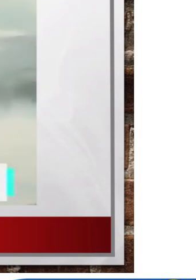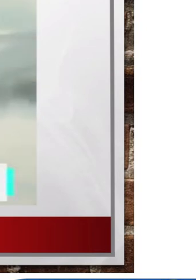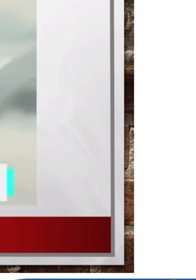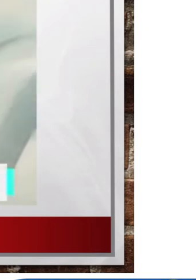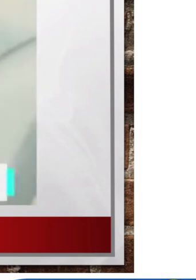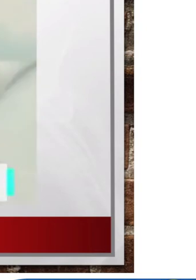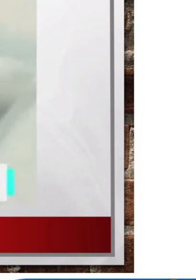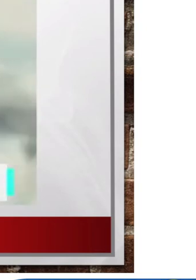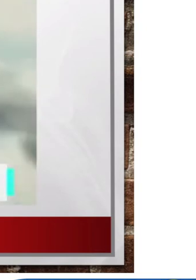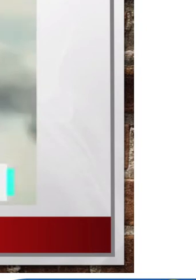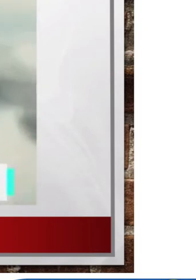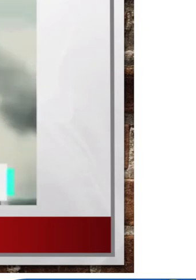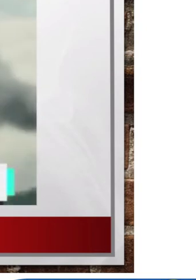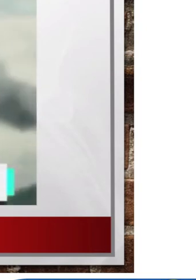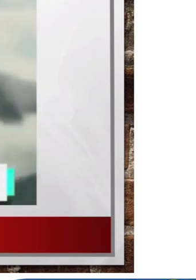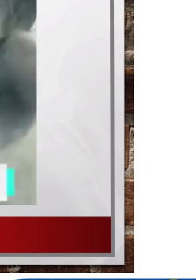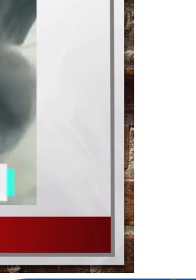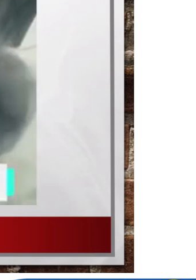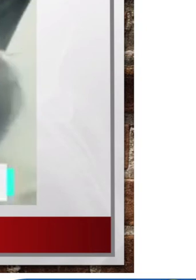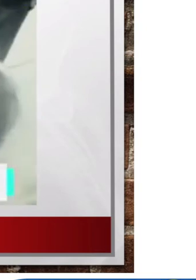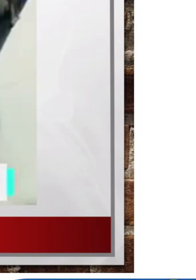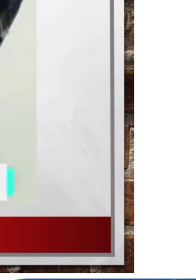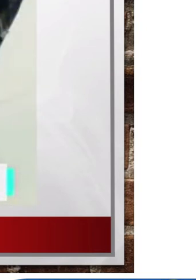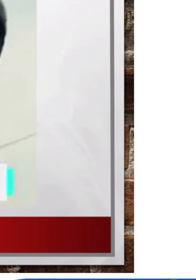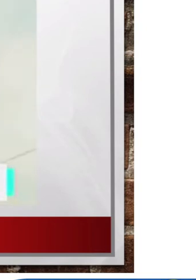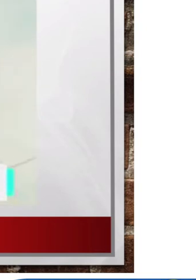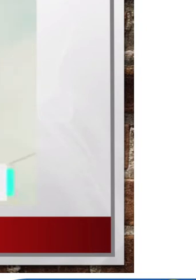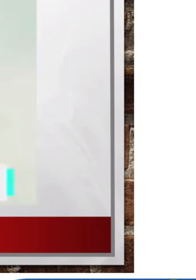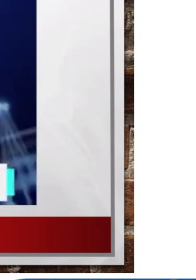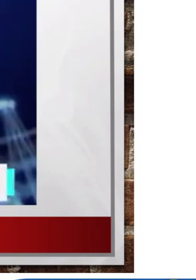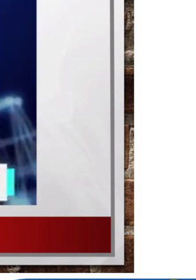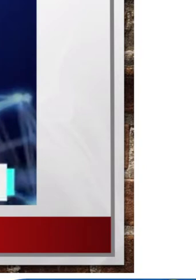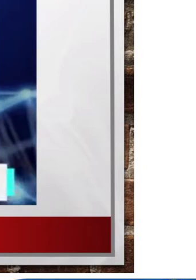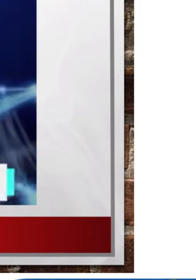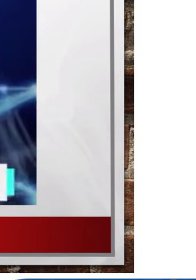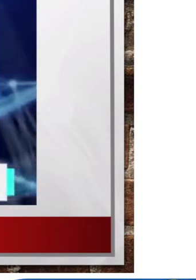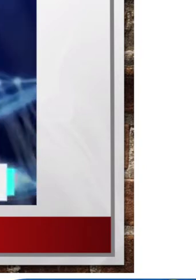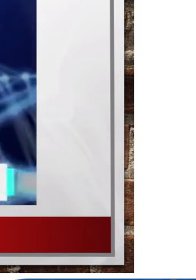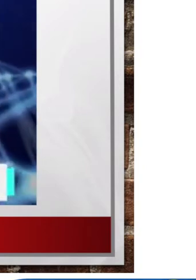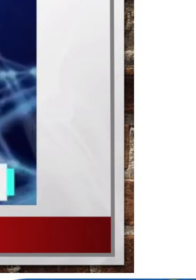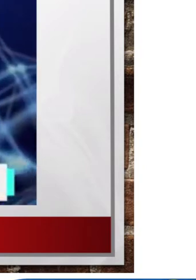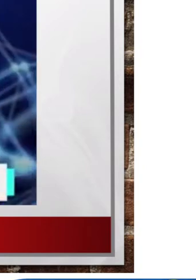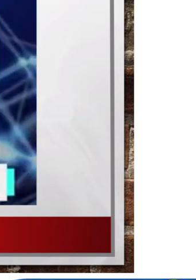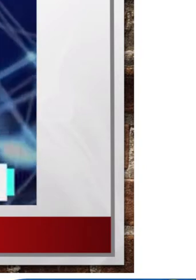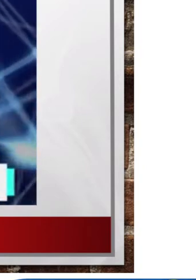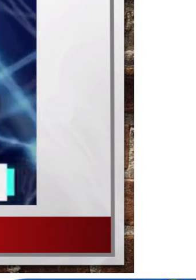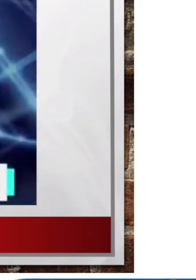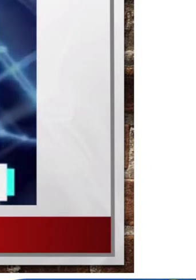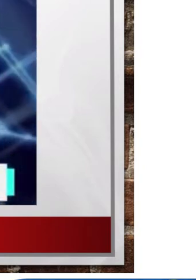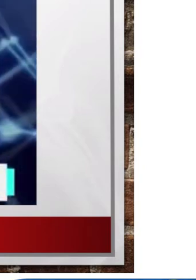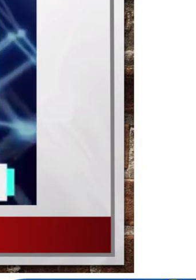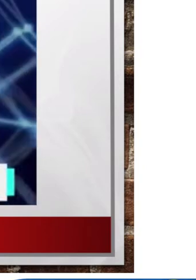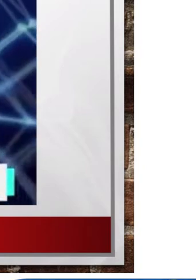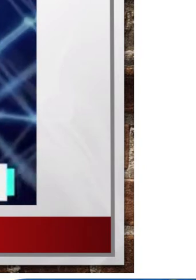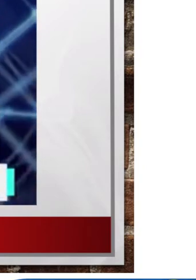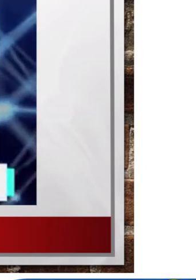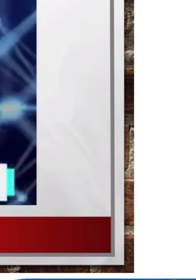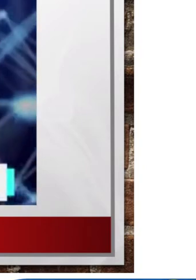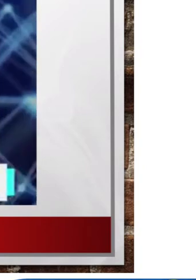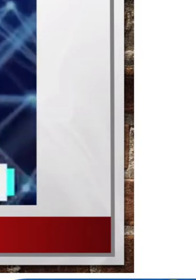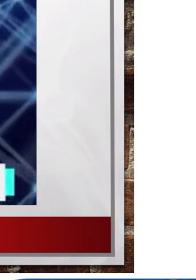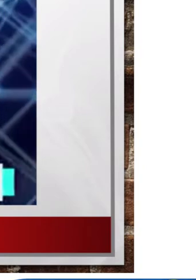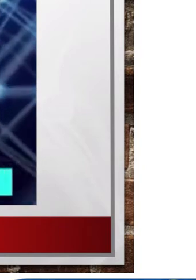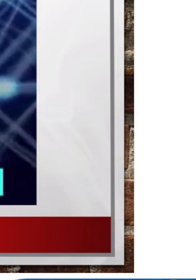mararamdaman mo lang siya pag papunta na siya sa coastal area kasi doon palang tumataas yung wave. And ang sabi nga namin, ang advice